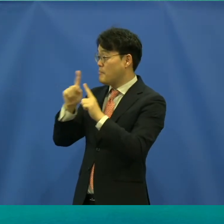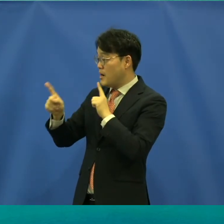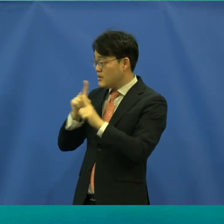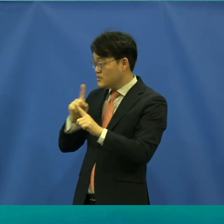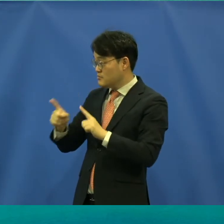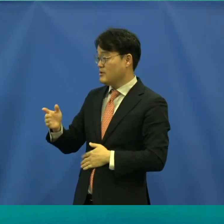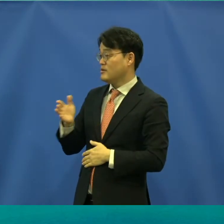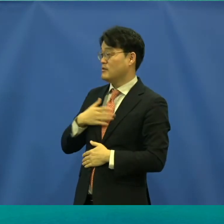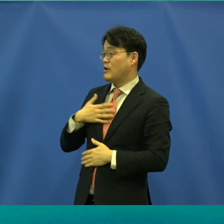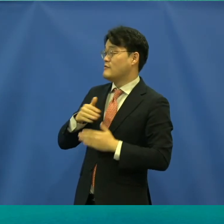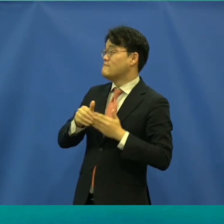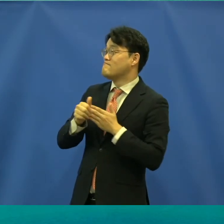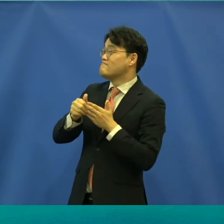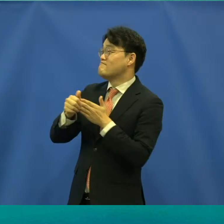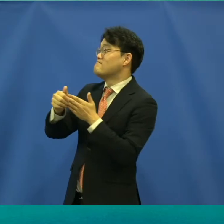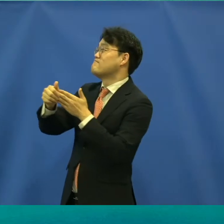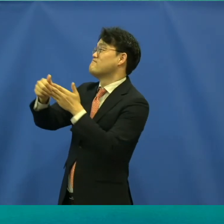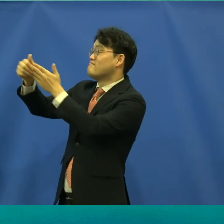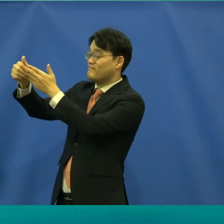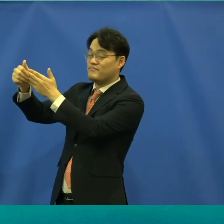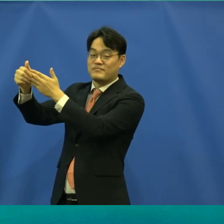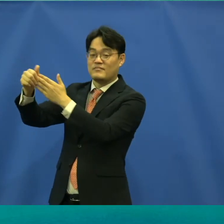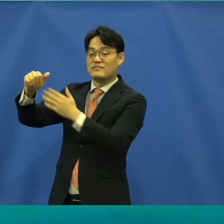모든 것은 여기로부터 시작합니다.